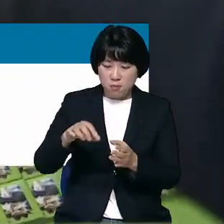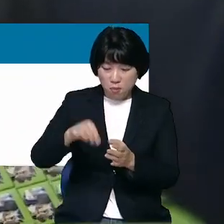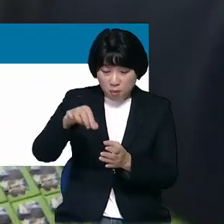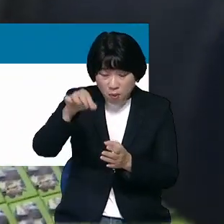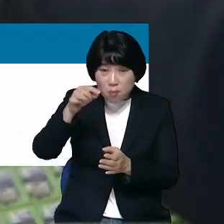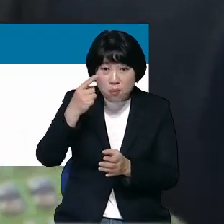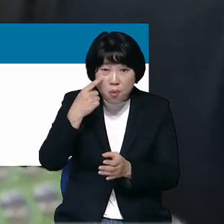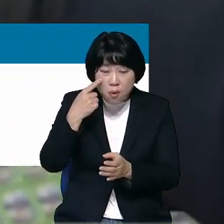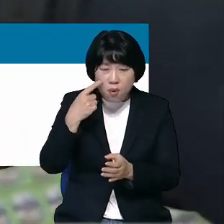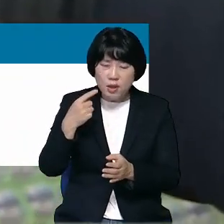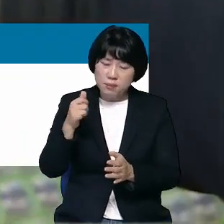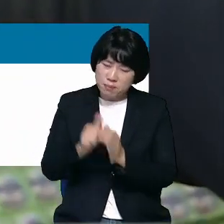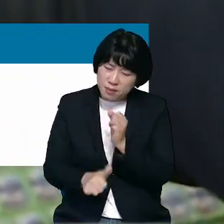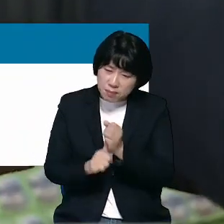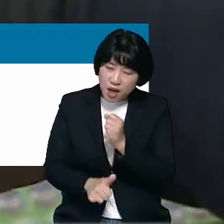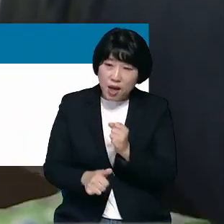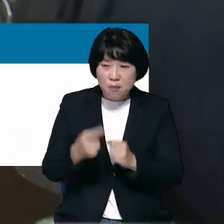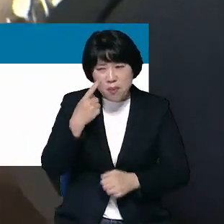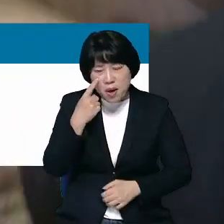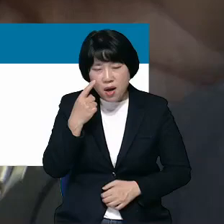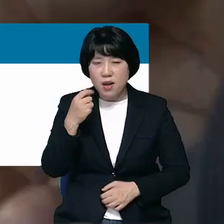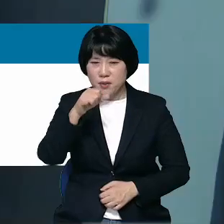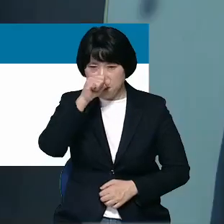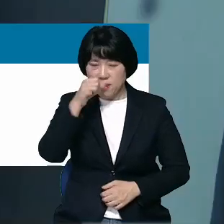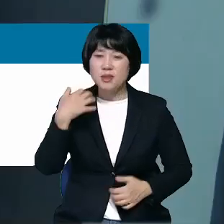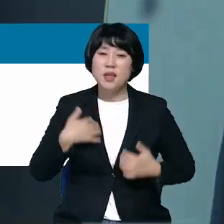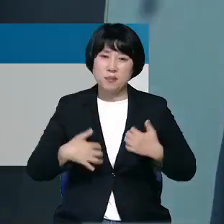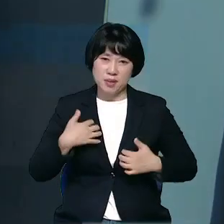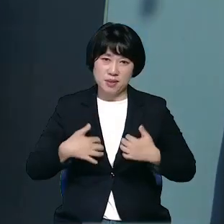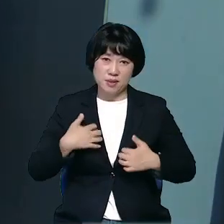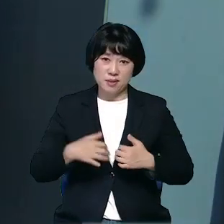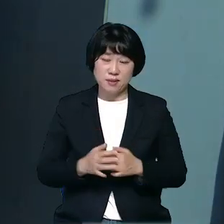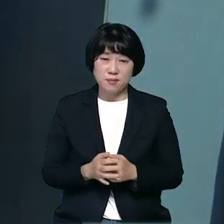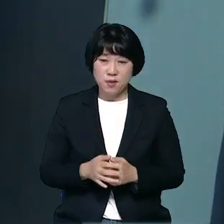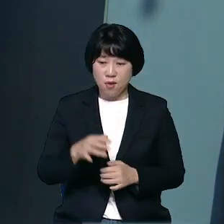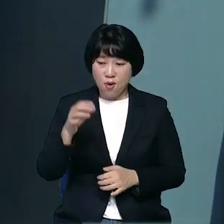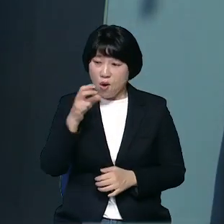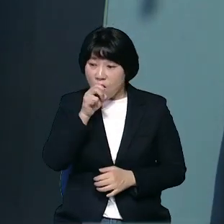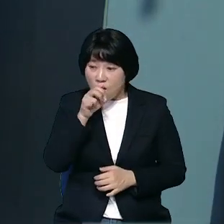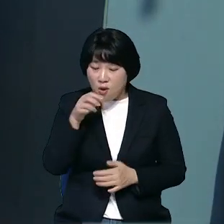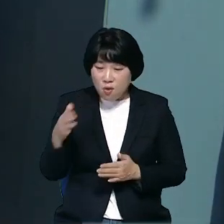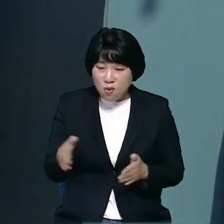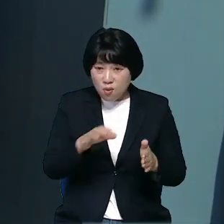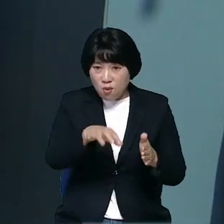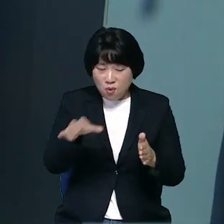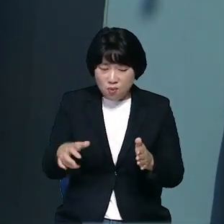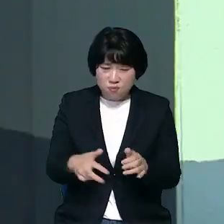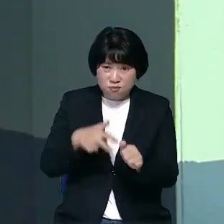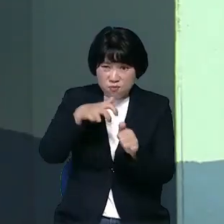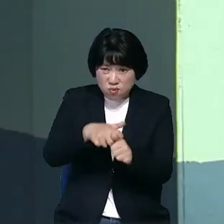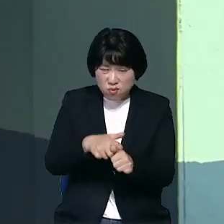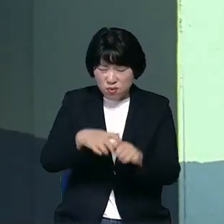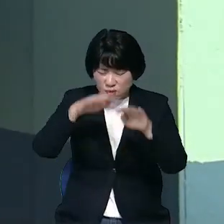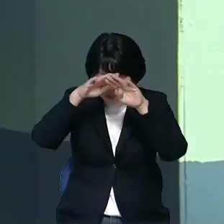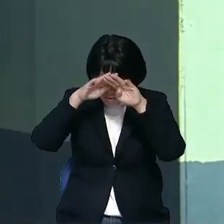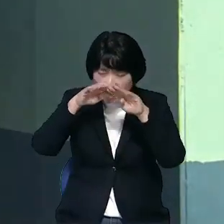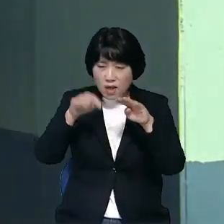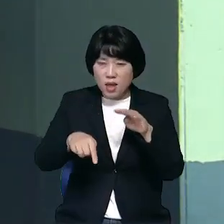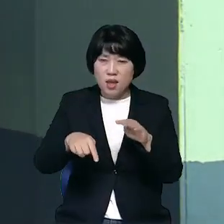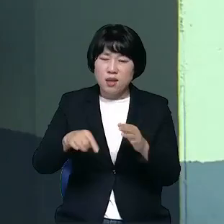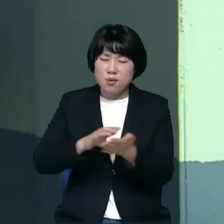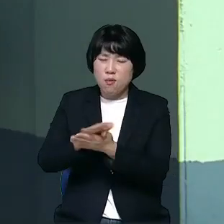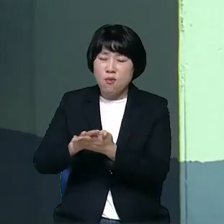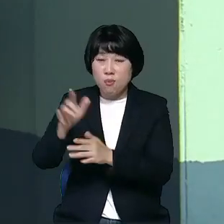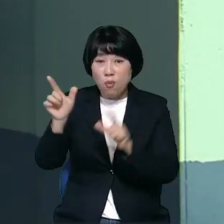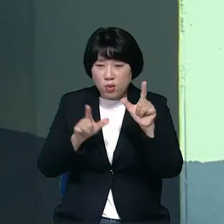안 되더라고요. 근데 해보니까 좋은 것 같아요. 재밌어요. 골목 곳곳에서 말뚝박기와 숨바꼭질을 하며 뛰어노는